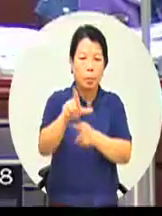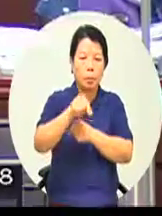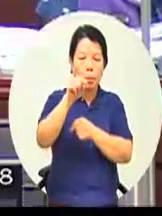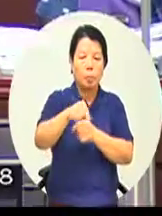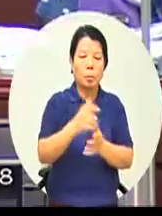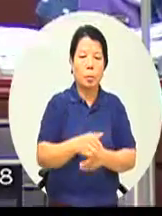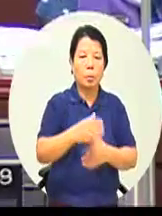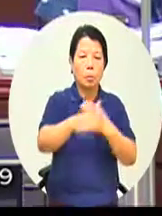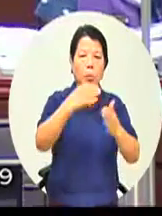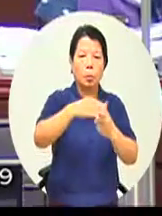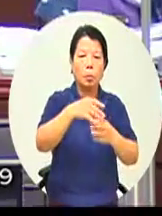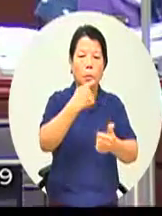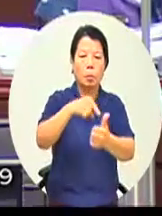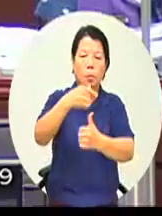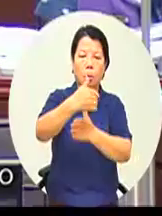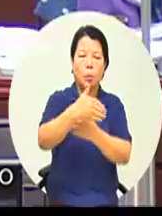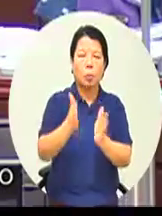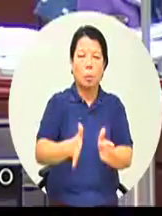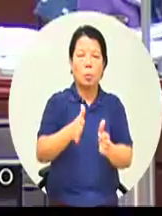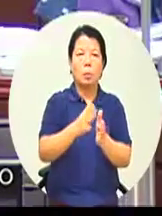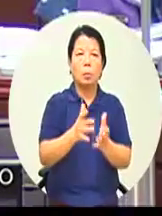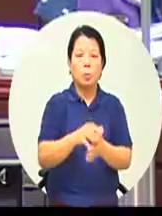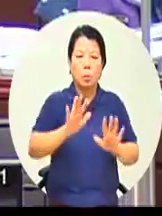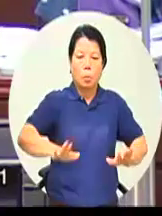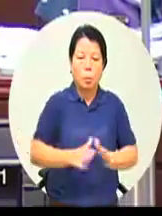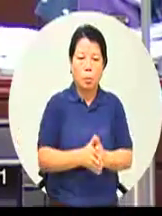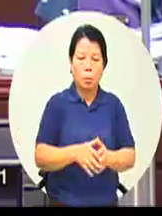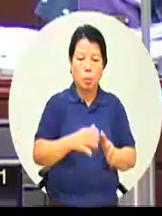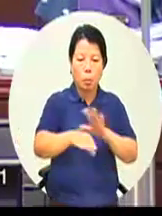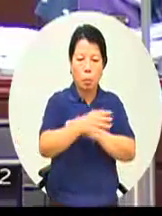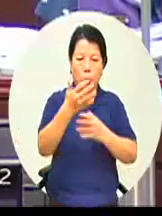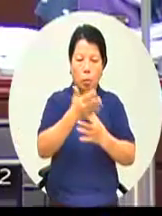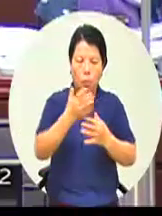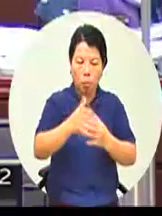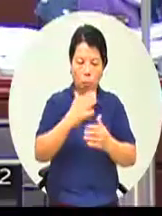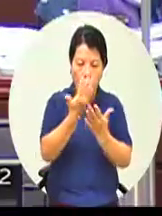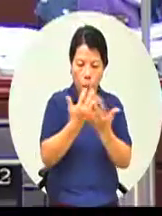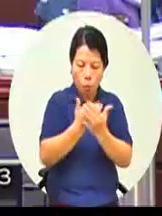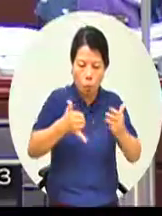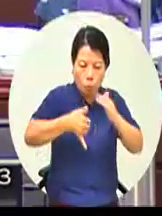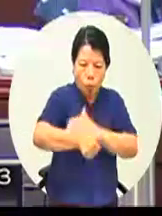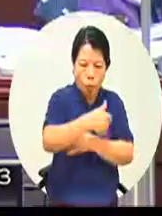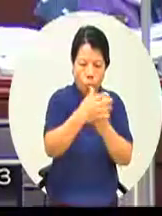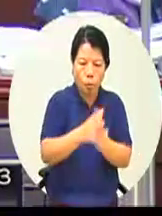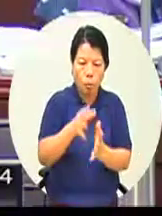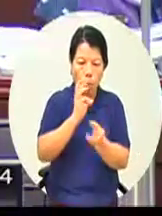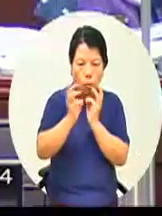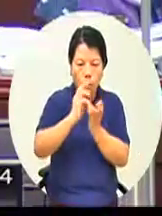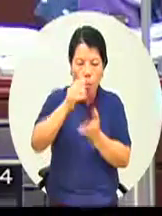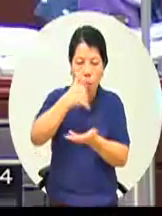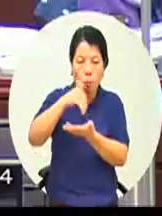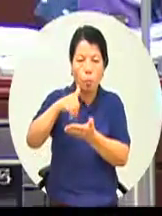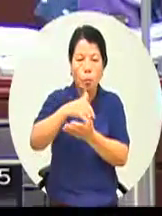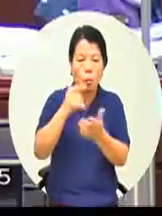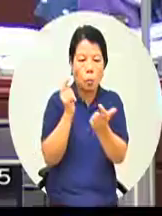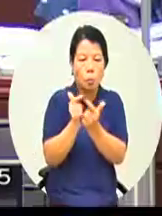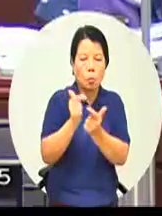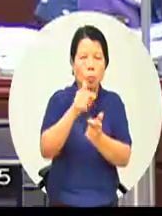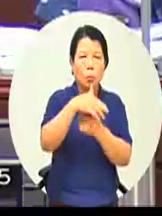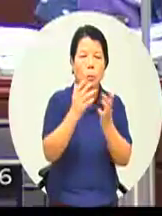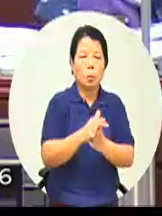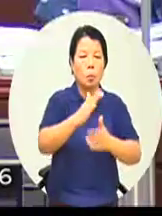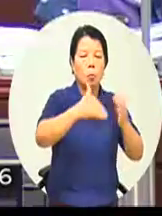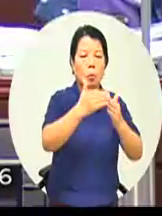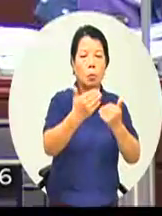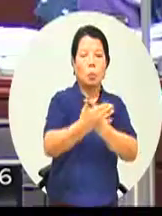设校标准的教室，跟现在实际入校的学生数再去精算，希望各个学校呢都能够共同